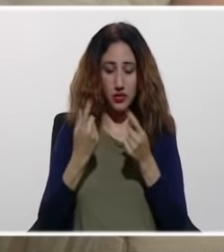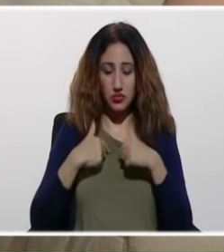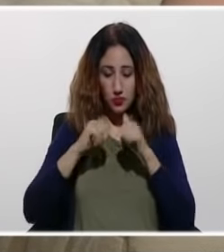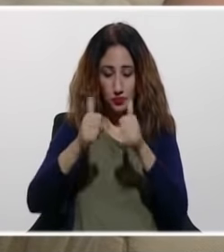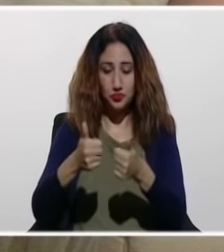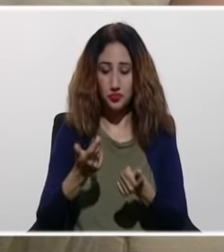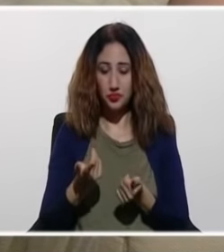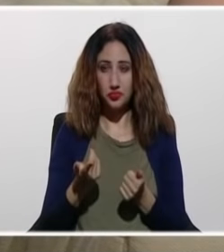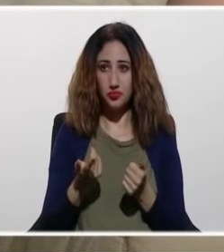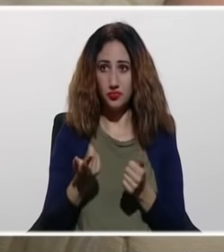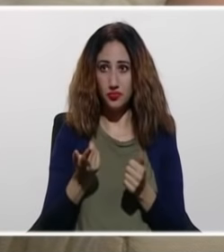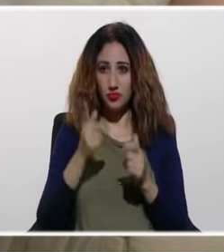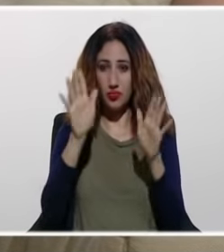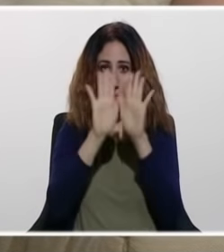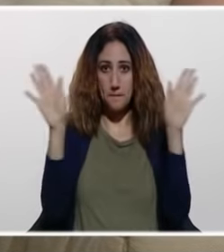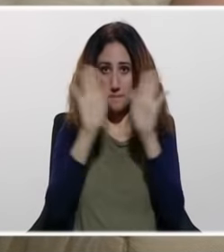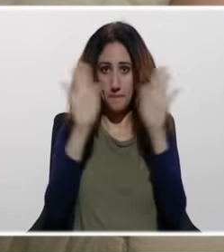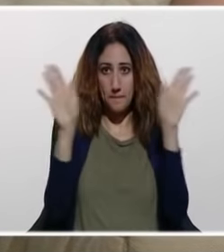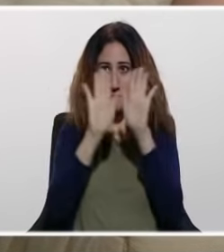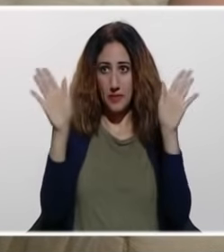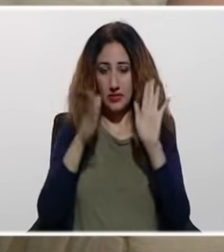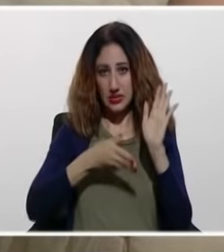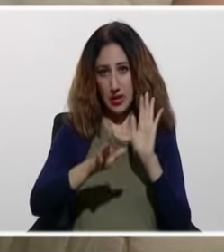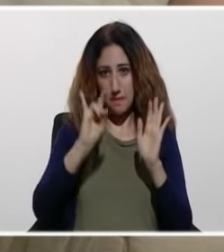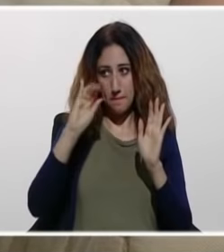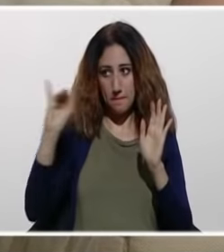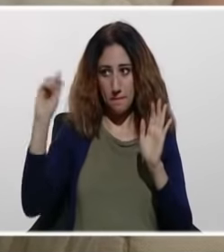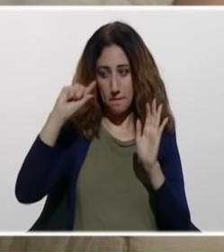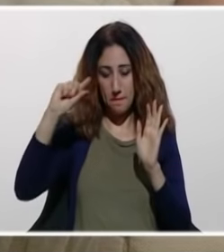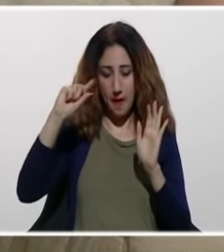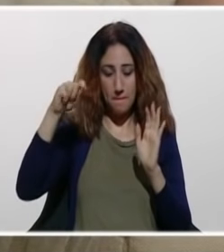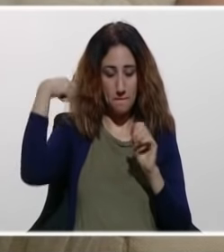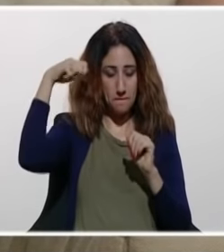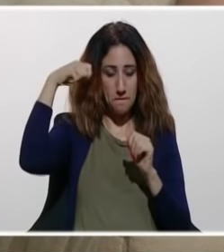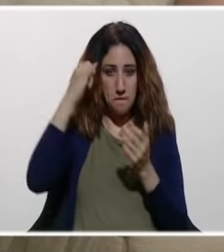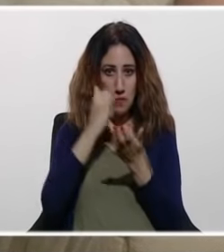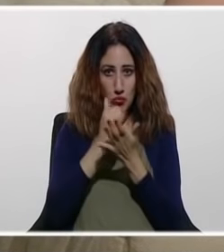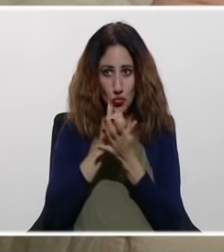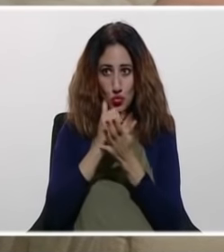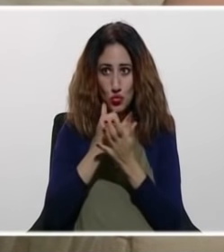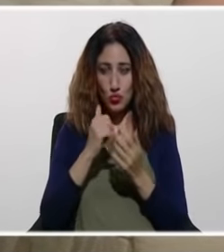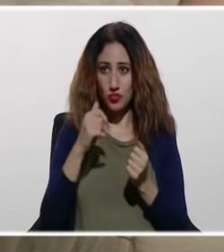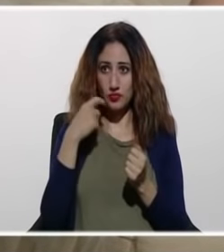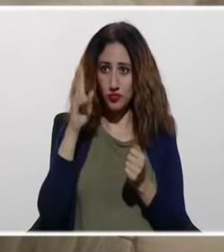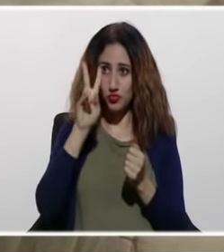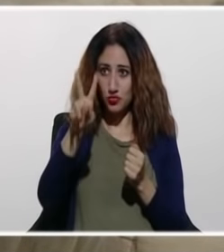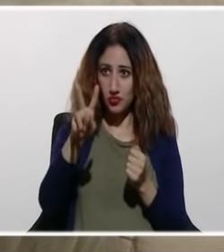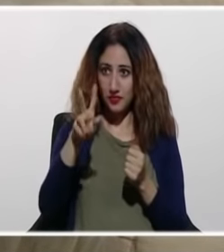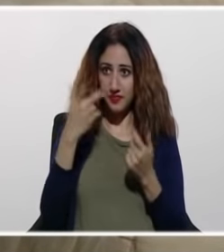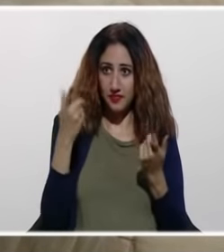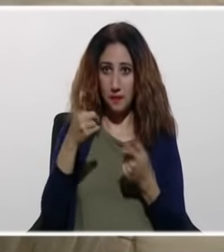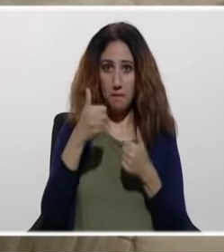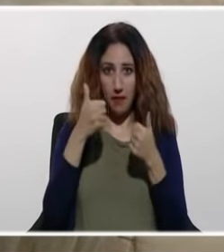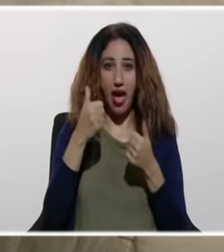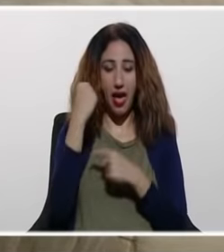انا نزلت من على المسرح، كابتن محمد فرج الله يرحمه كان مدرب منتخب مصر، فنادالي بيقول لي ايه التكنيك